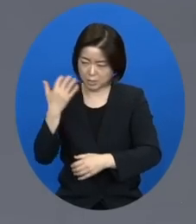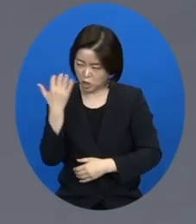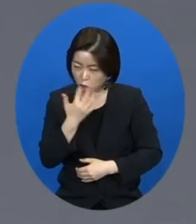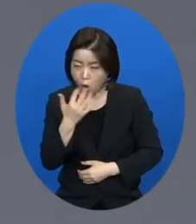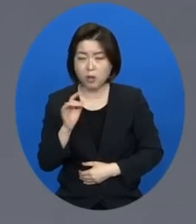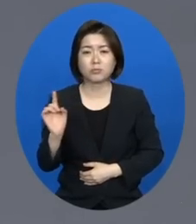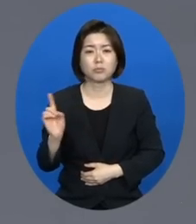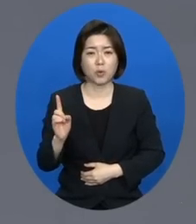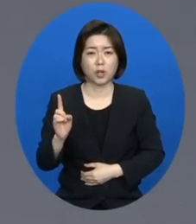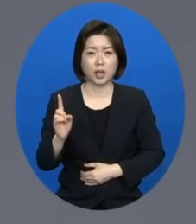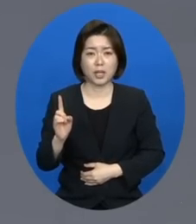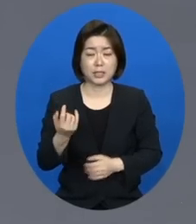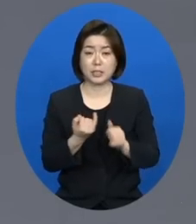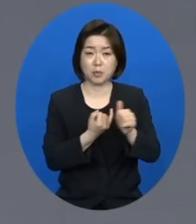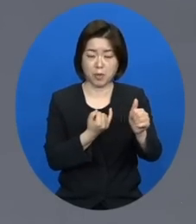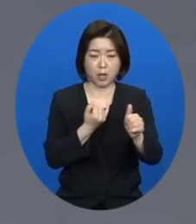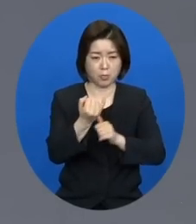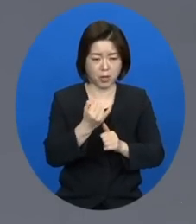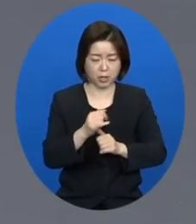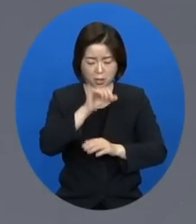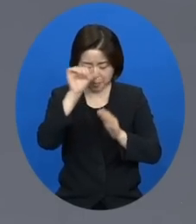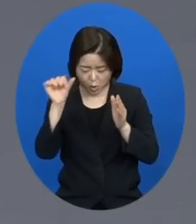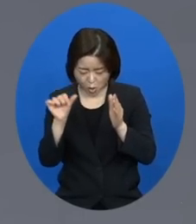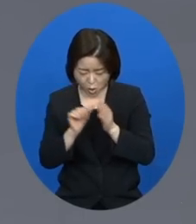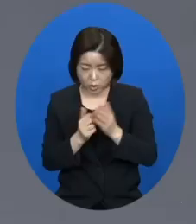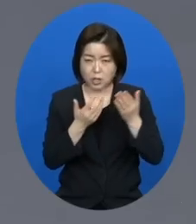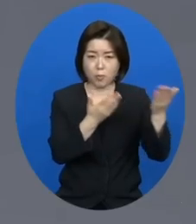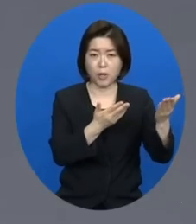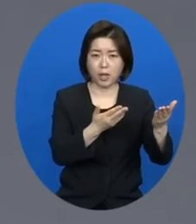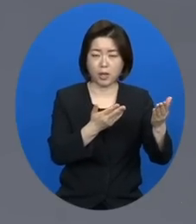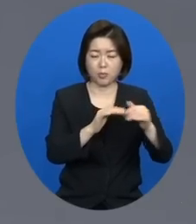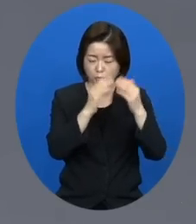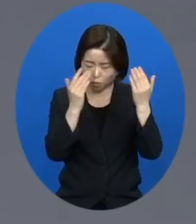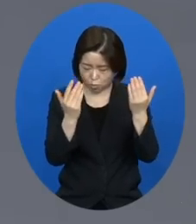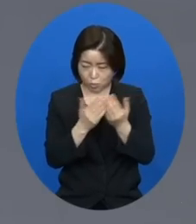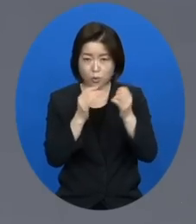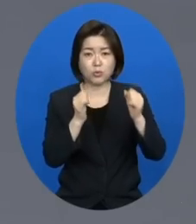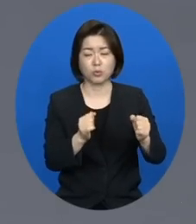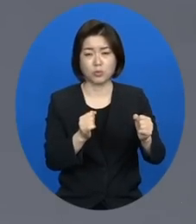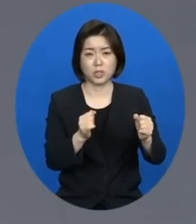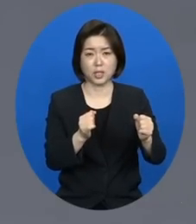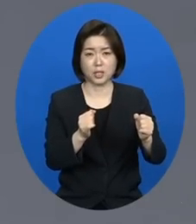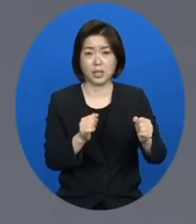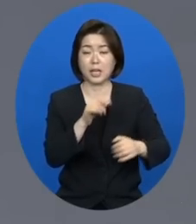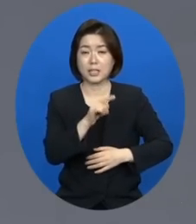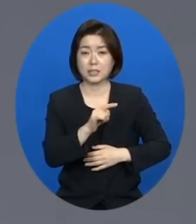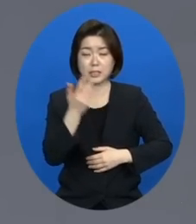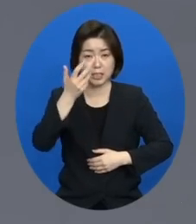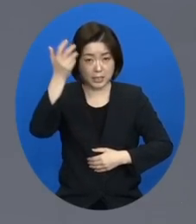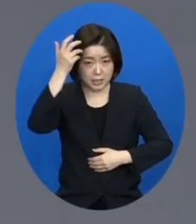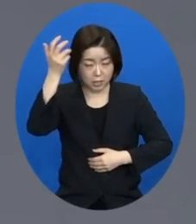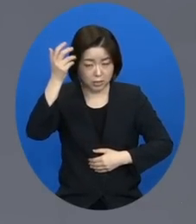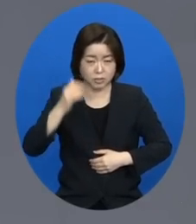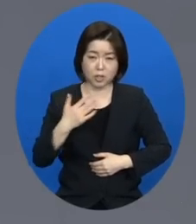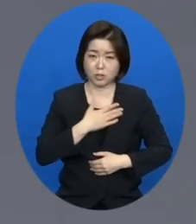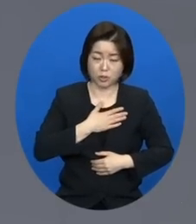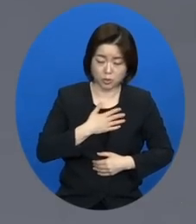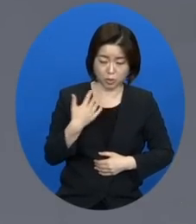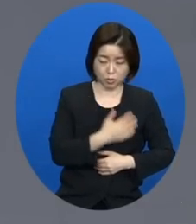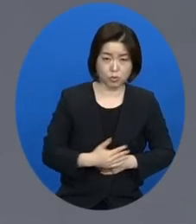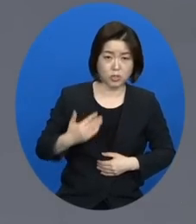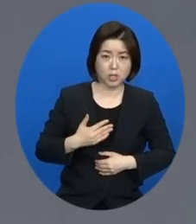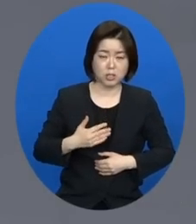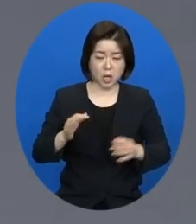것은 그 배우자에게 평생 헌신하며 그 배우자의 모든 존재, 그의 영적, 정서적,